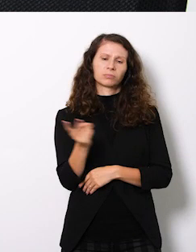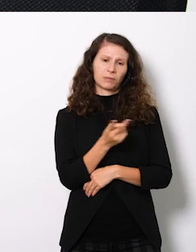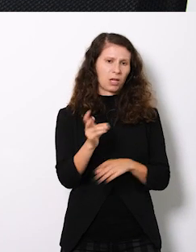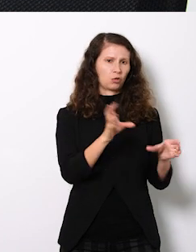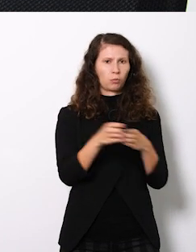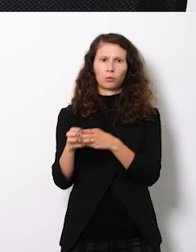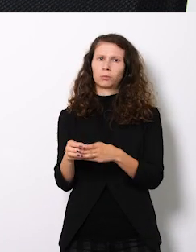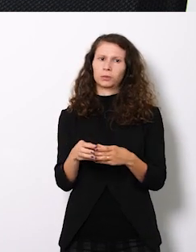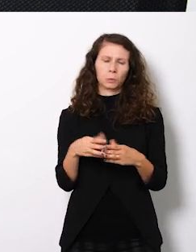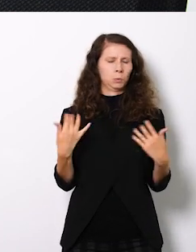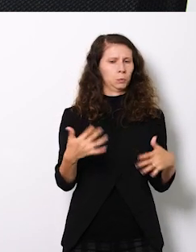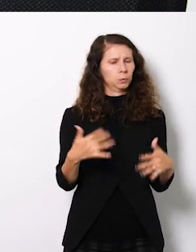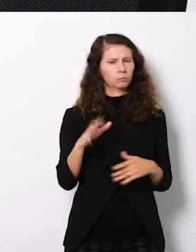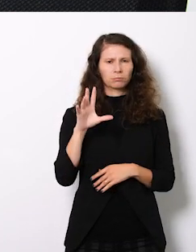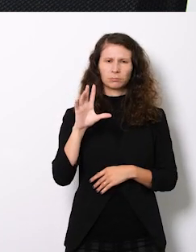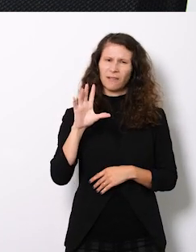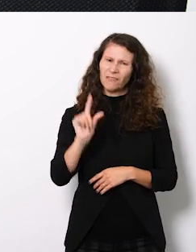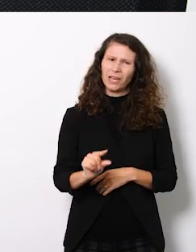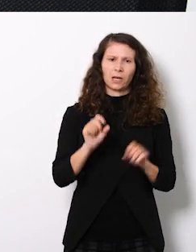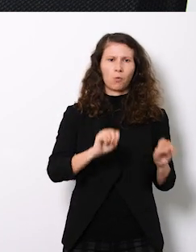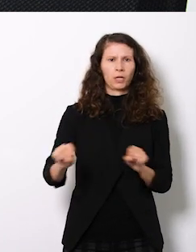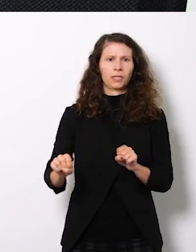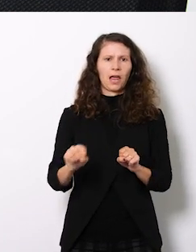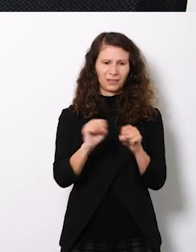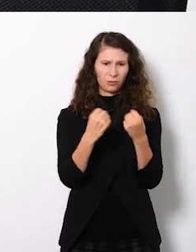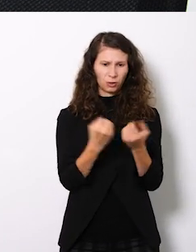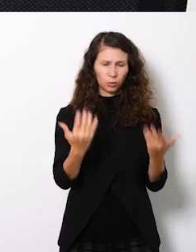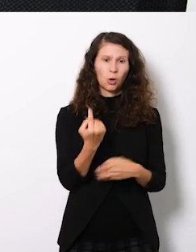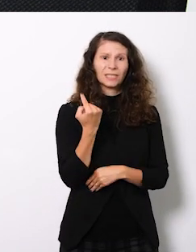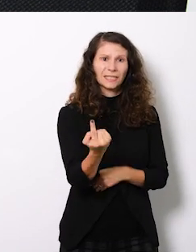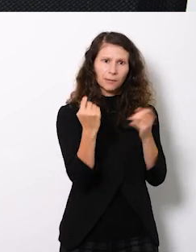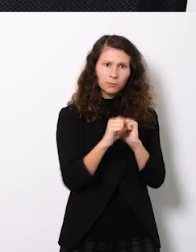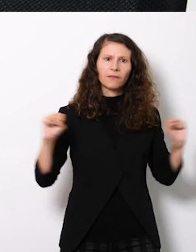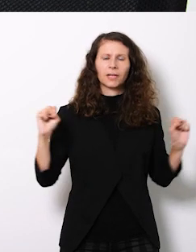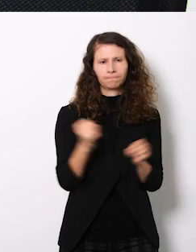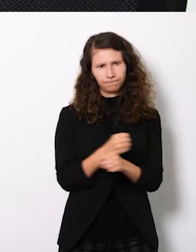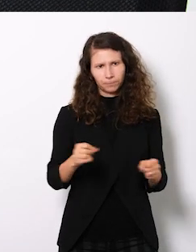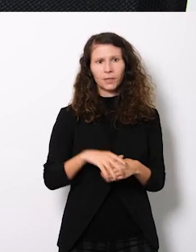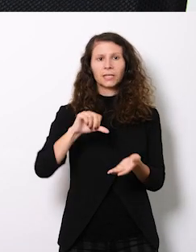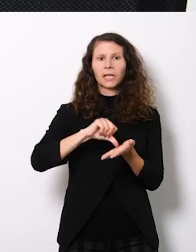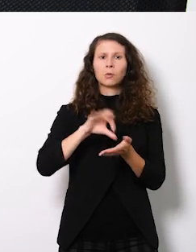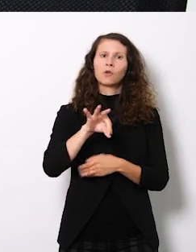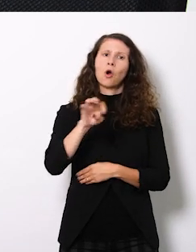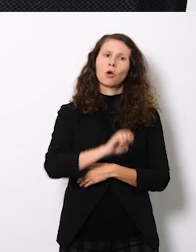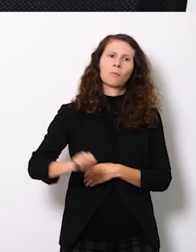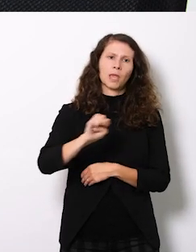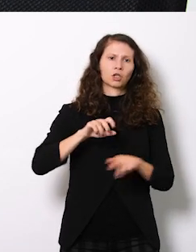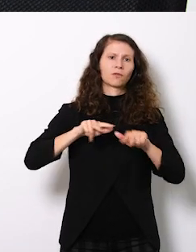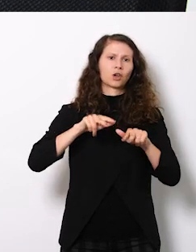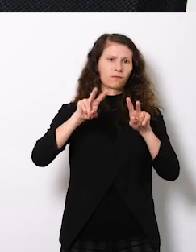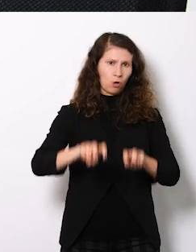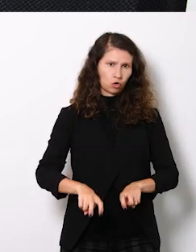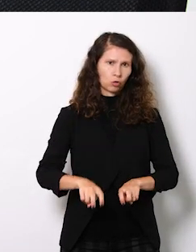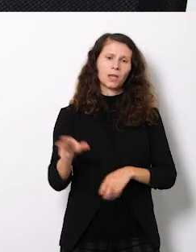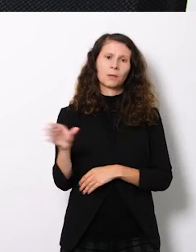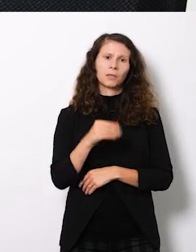die am wenigsten Möglichkeiten haben, sich aus der Situation selbst eben zu befreien. Jetzt hat das Zentrum für europäische Wirtschaftsforschung